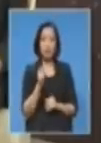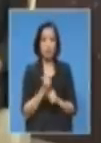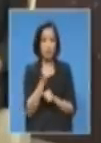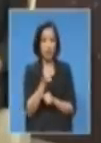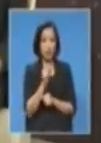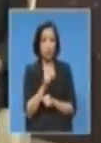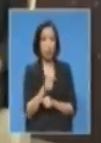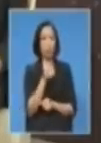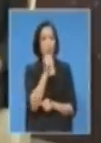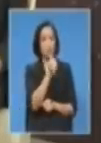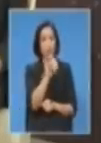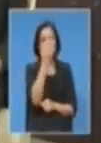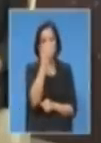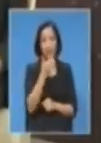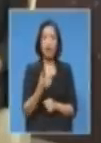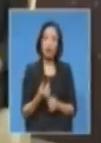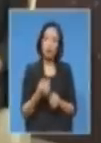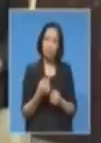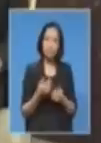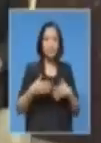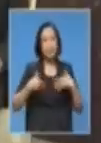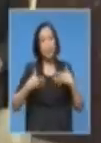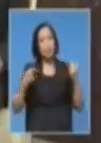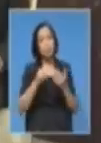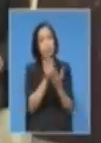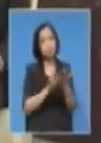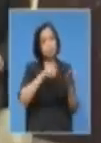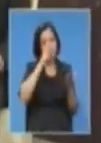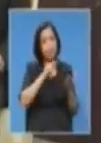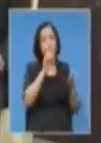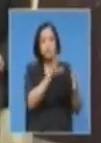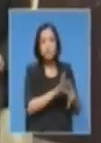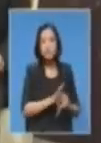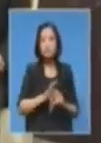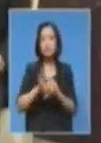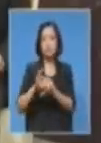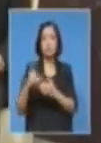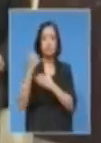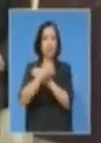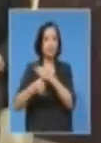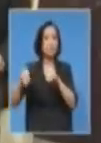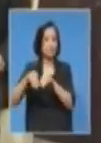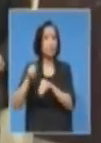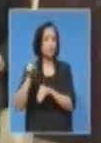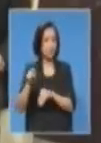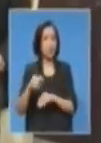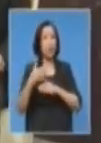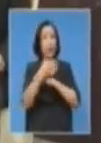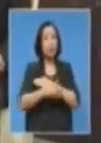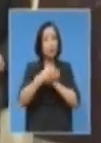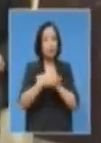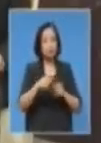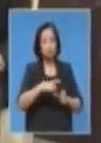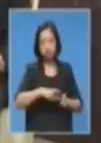ช่แค่ให้เกิดความสะดวกภายในประเทศมันจะเชื่อมไปยังประเทศเพื่อนบ้านมันเข้าจังหวะที่เกิด